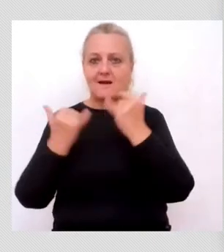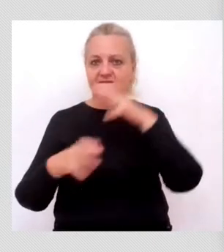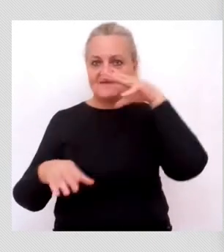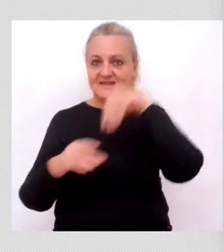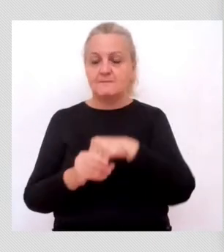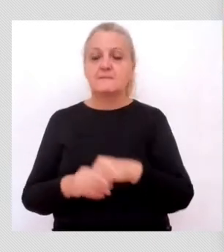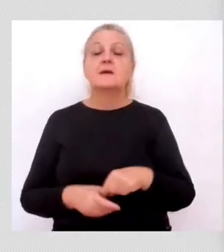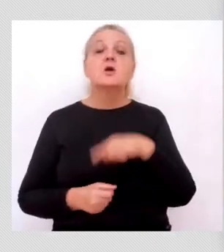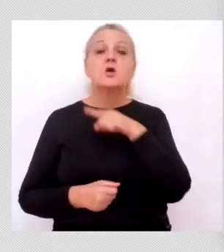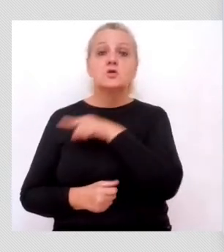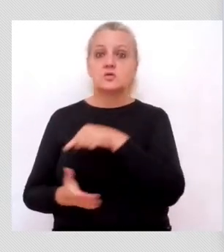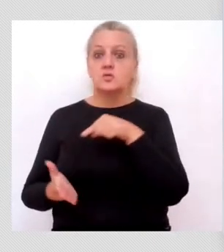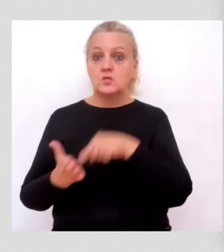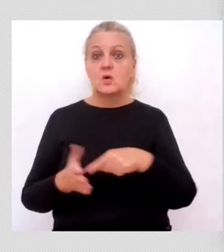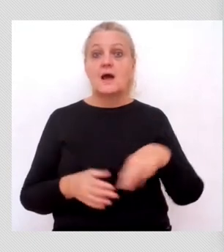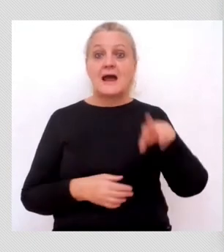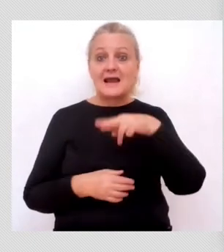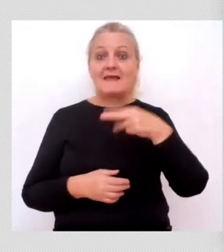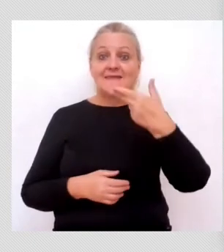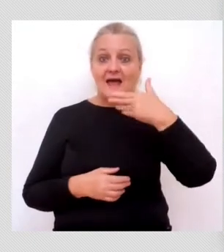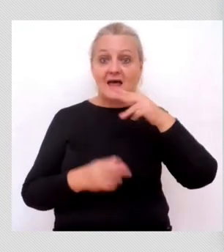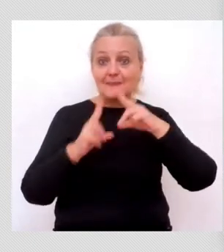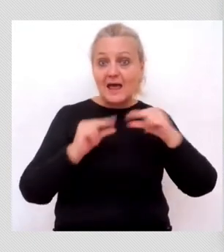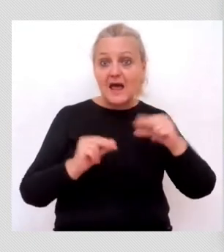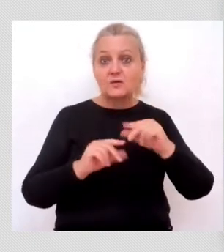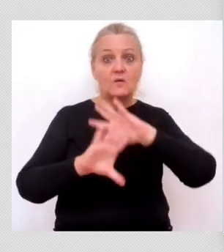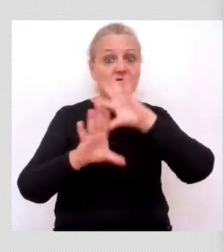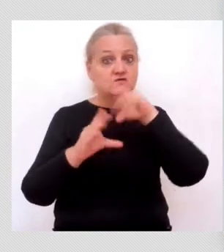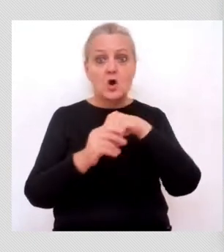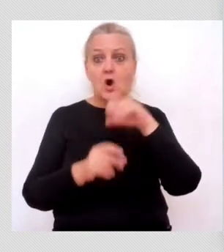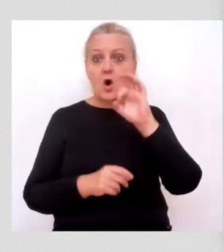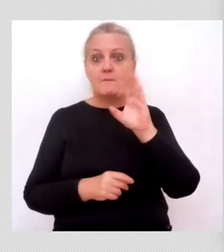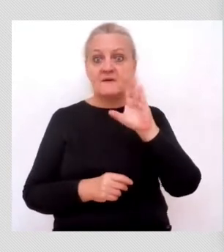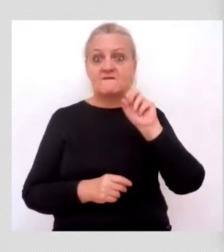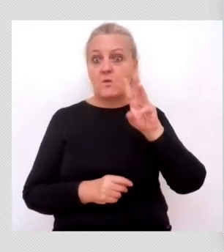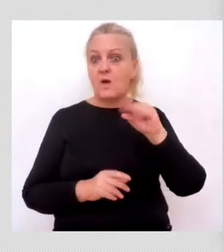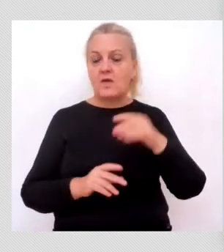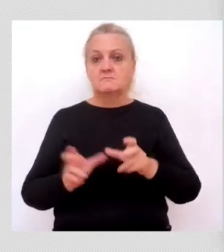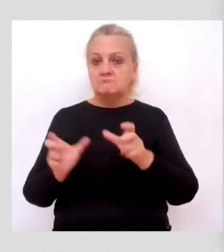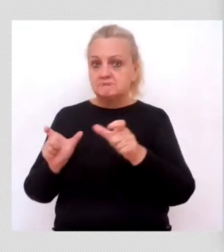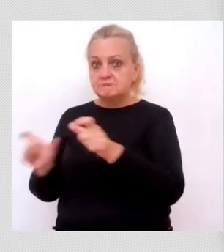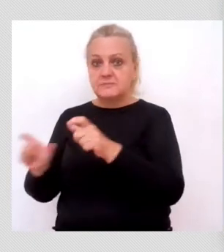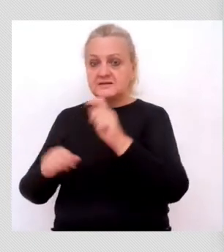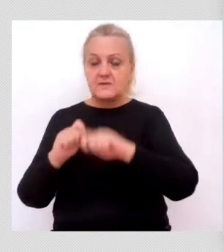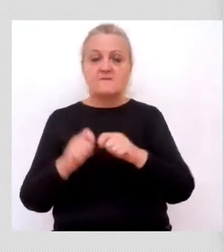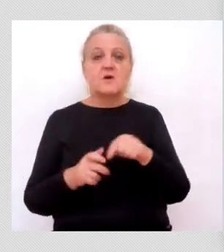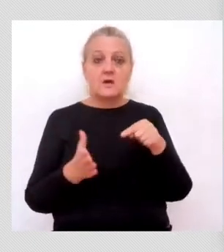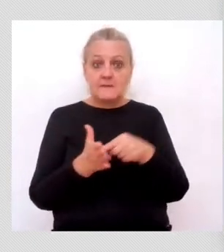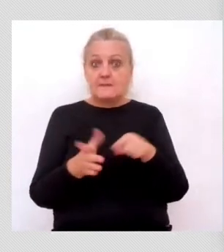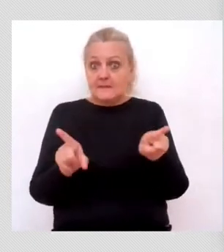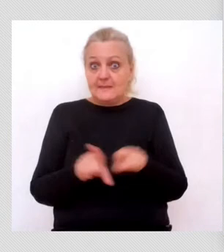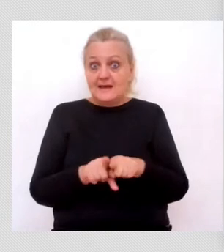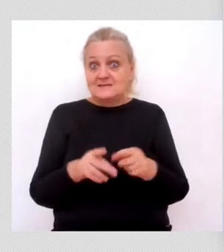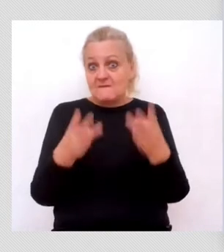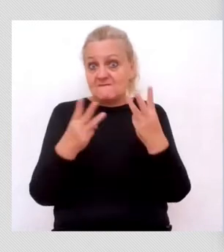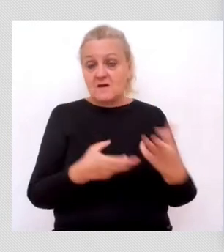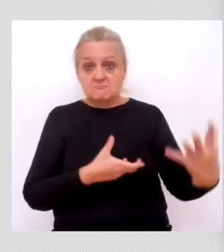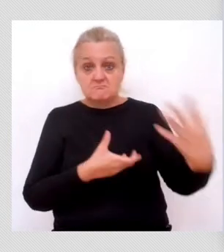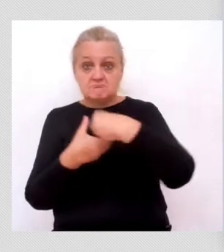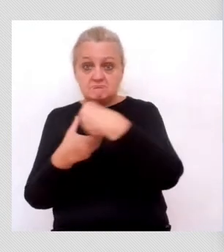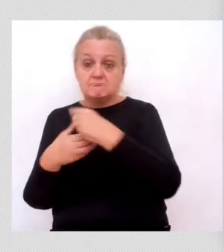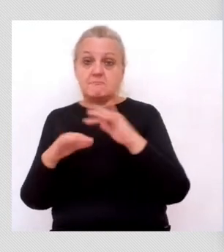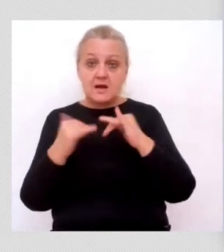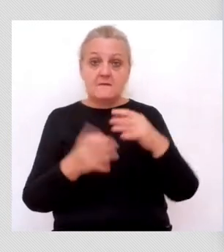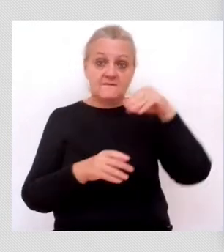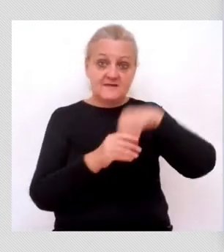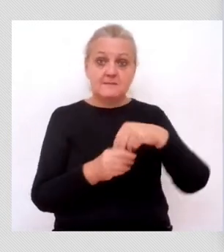NATO, Rady Europy, OBWE. I tu bym podkreślił też znaczenie włączenia zgromadzeń parlamentarnych, w